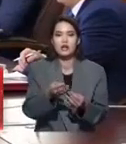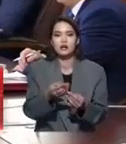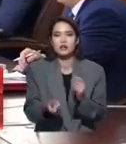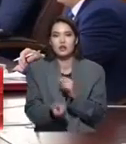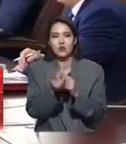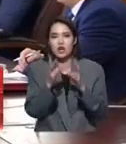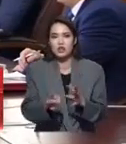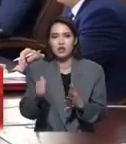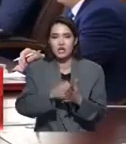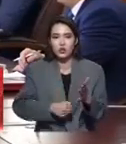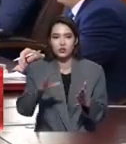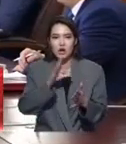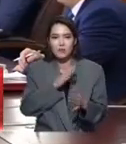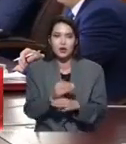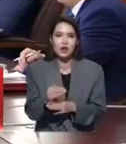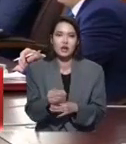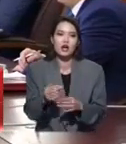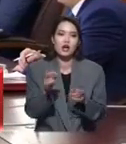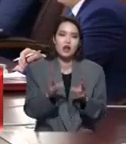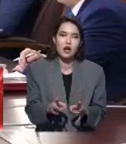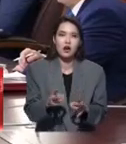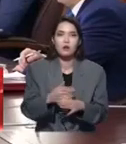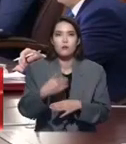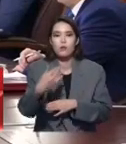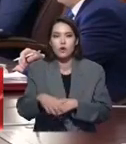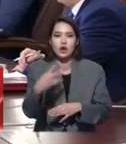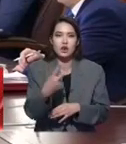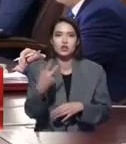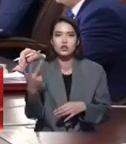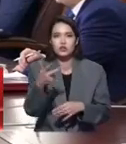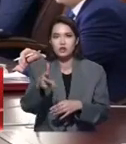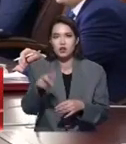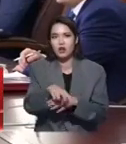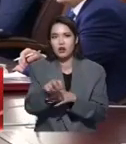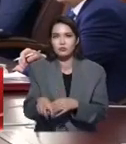Олар ойланбай істеген әрекетінен зардап шекті, яғни екінші, үшінші қабаттан секірді.